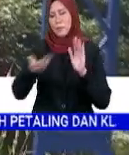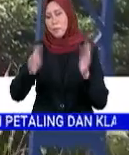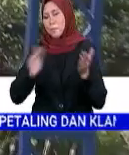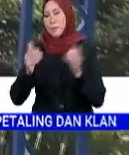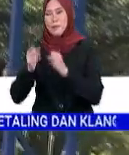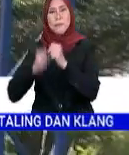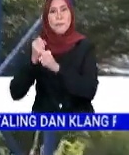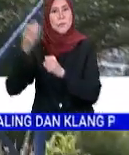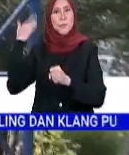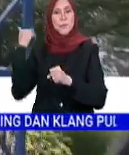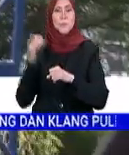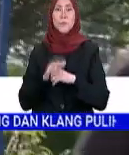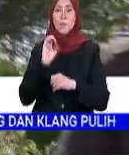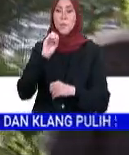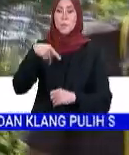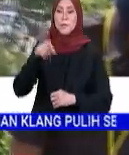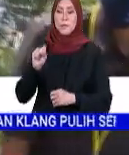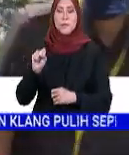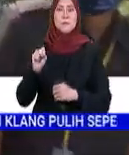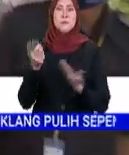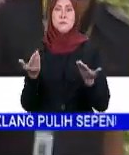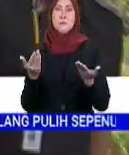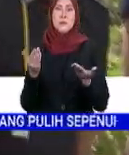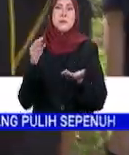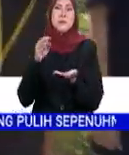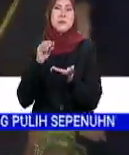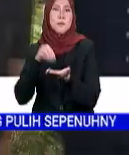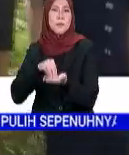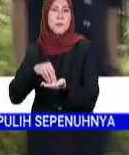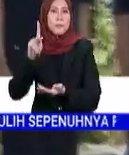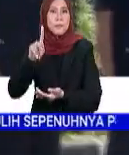kelancaran of selama berlangsung di Tunjung